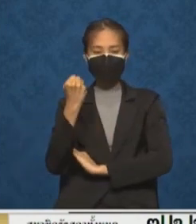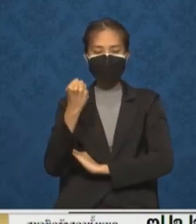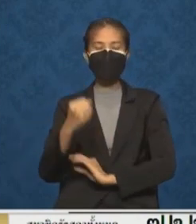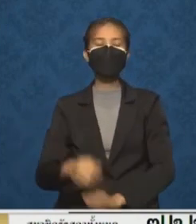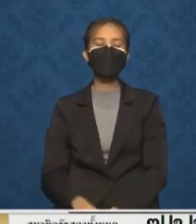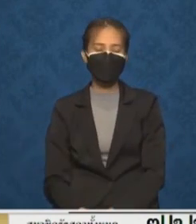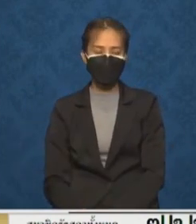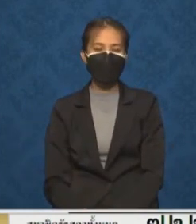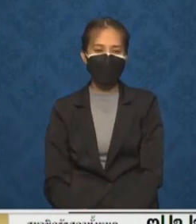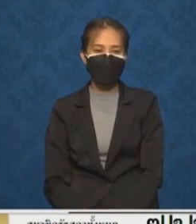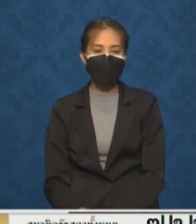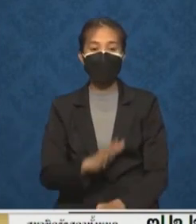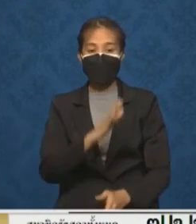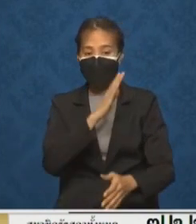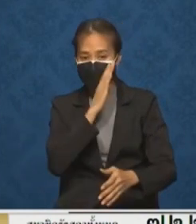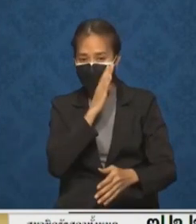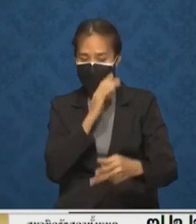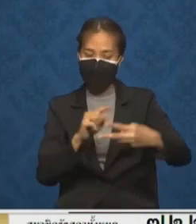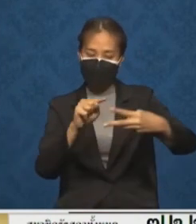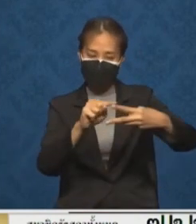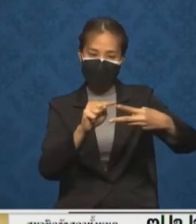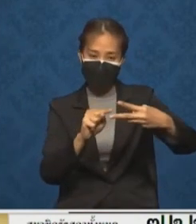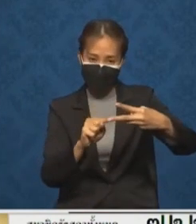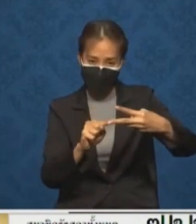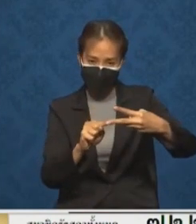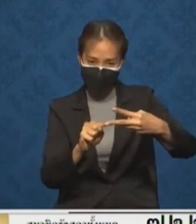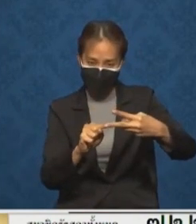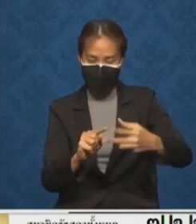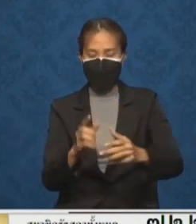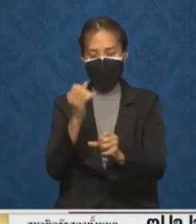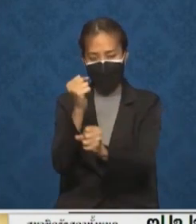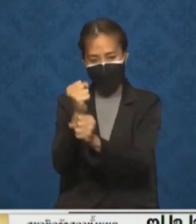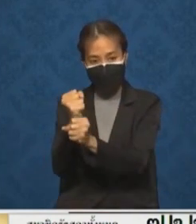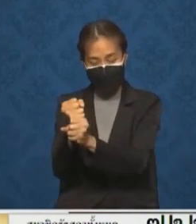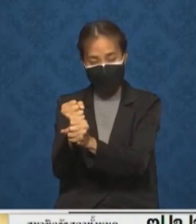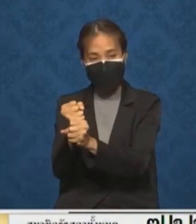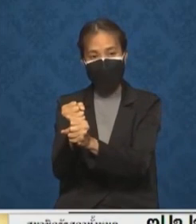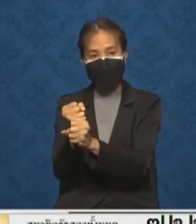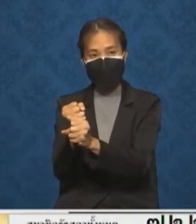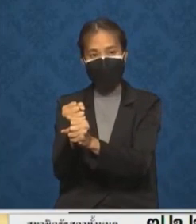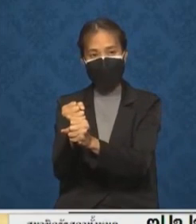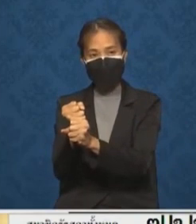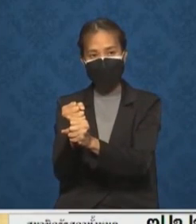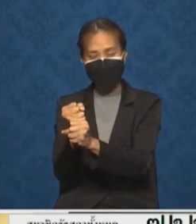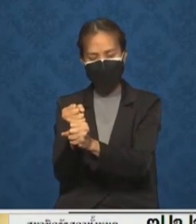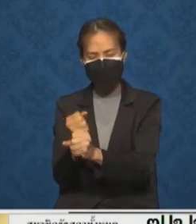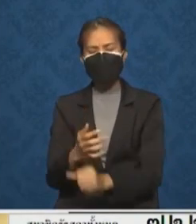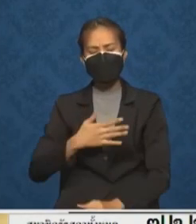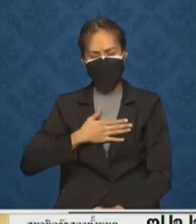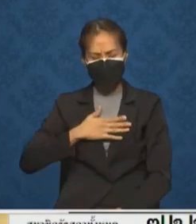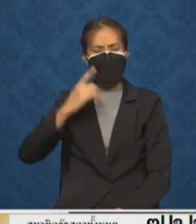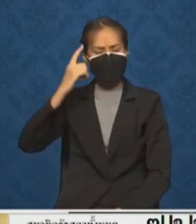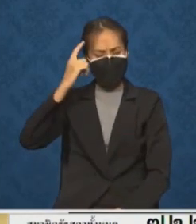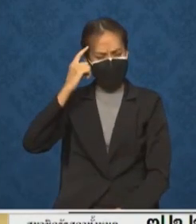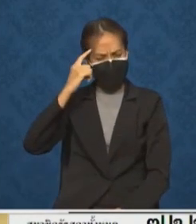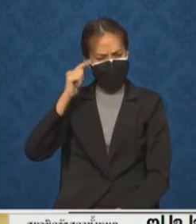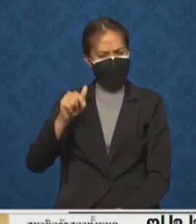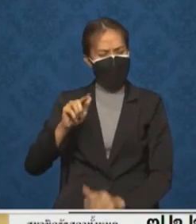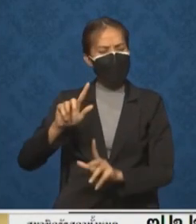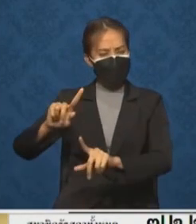ซึ่งท่านนำเอาคุณลักษณะที่สำคัญทั้งสองประการนี้มาตั้งเป็นตัวตั้งไว้แล้วก็คงสามารถจะตอบได้เป็นอย่าง